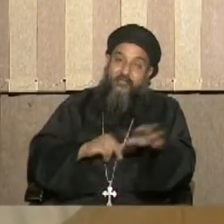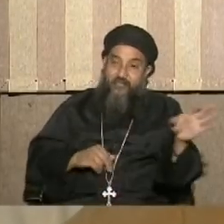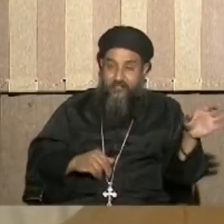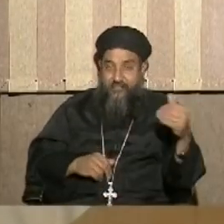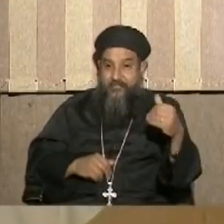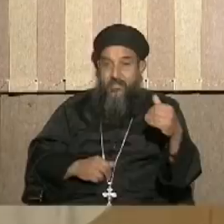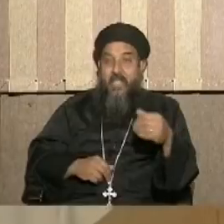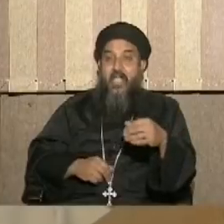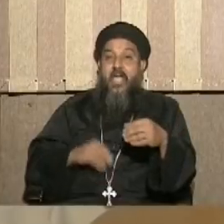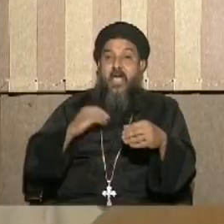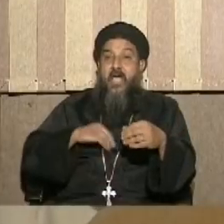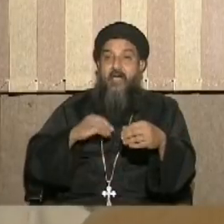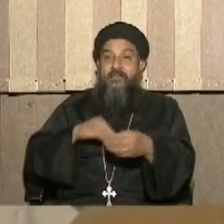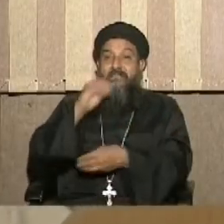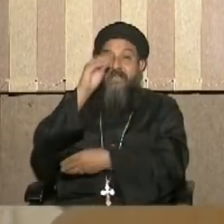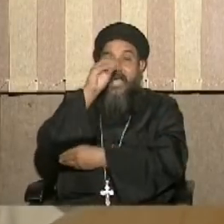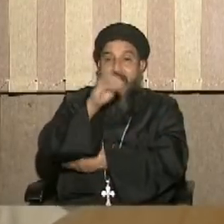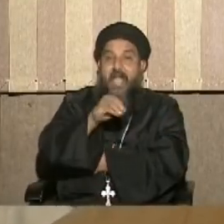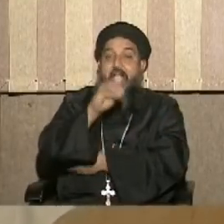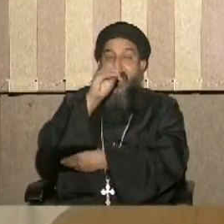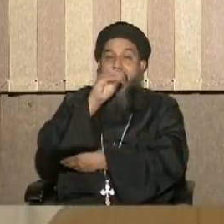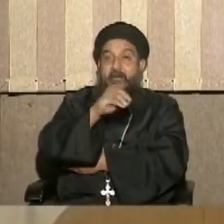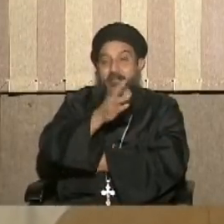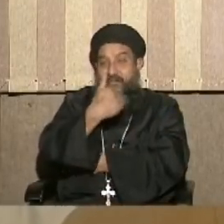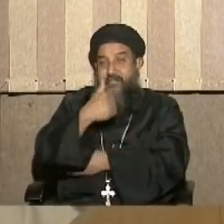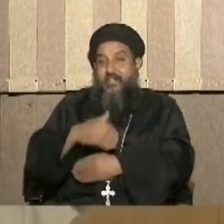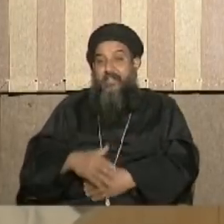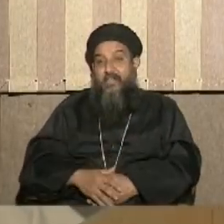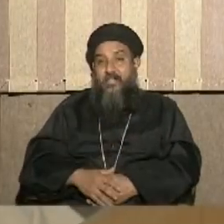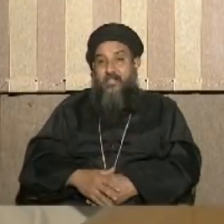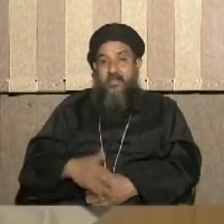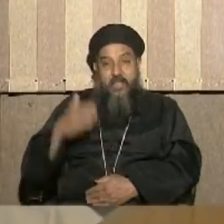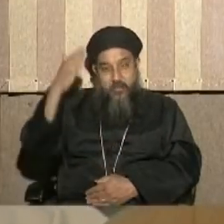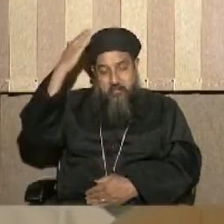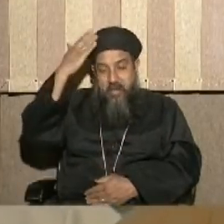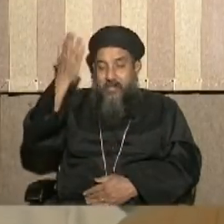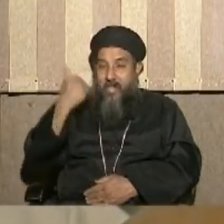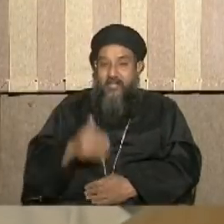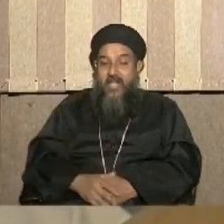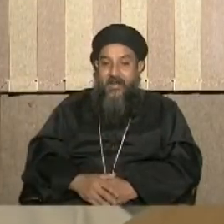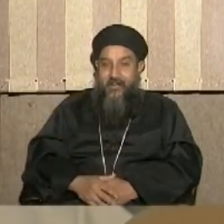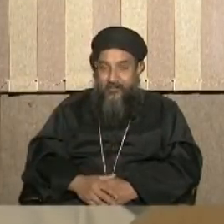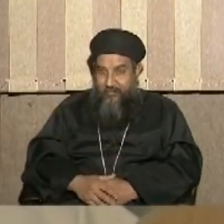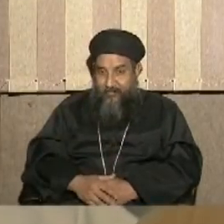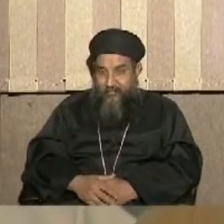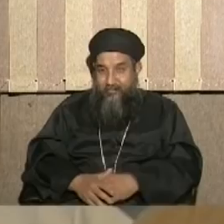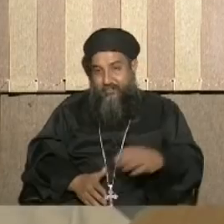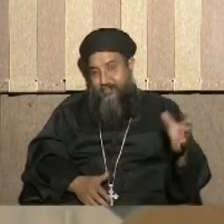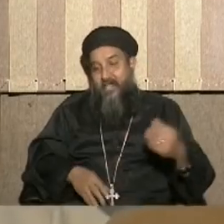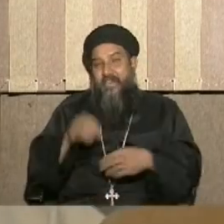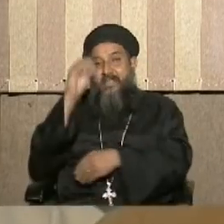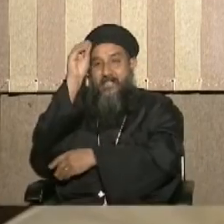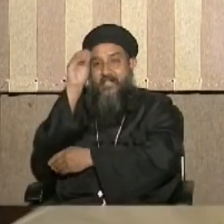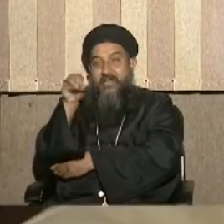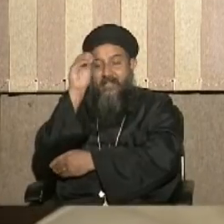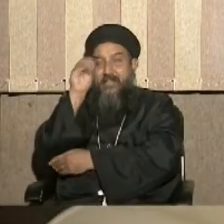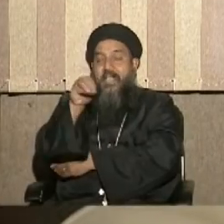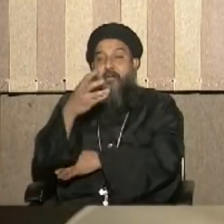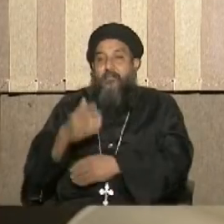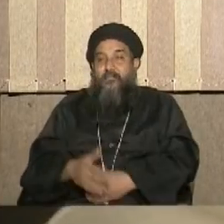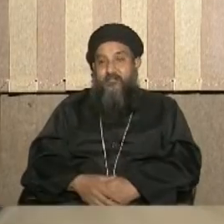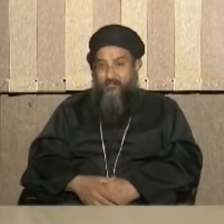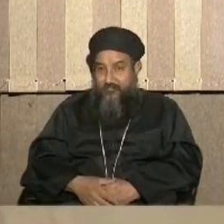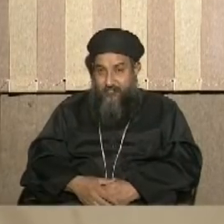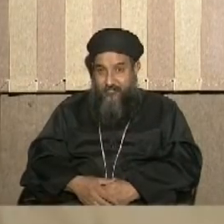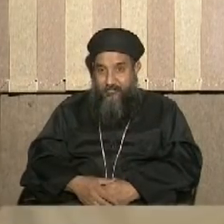طيب، قلت له عاوز اروح بيه الاسقيط عند الجماعه البركه دول، ادوني.